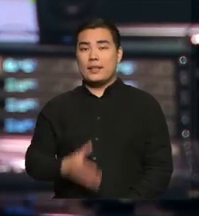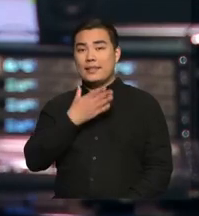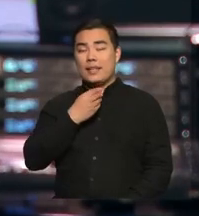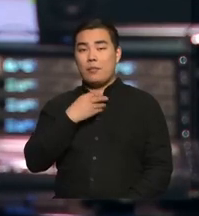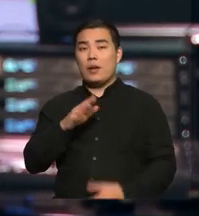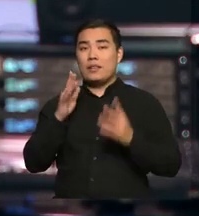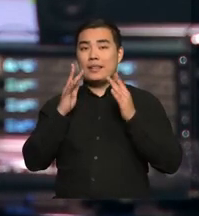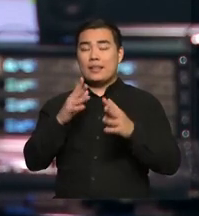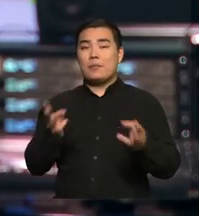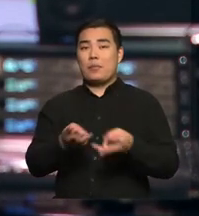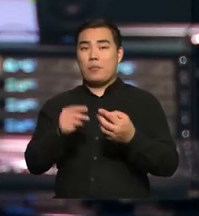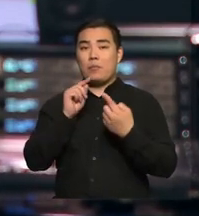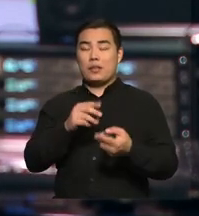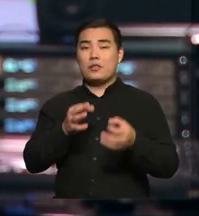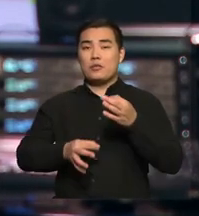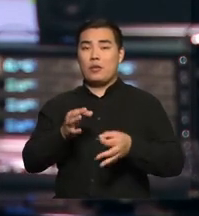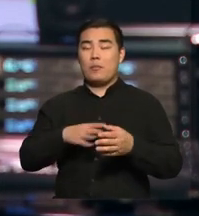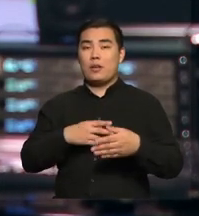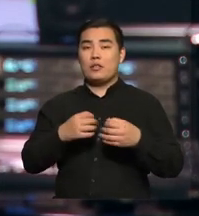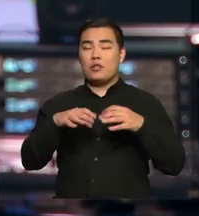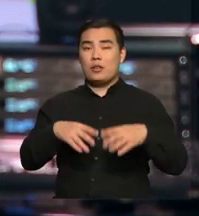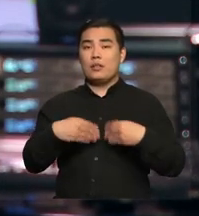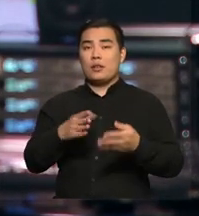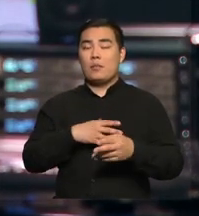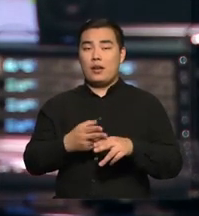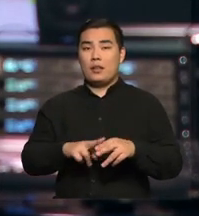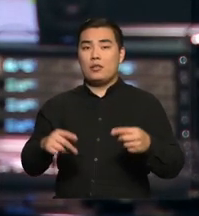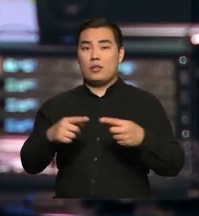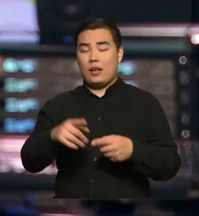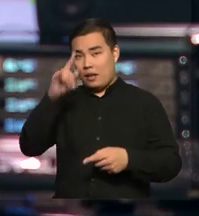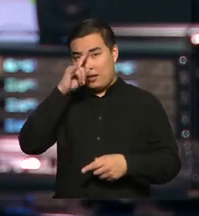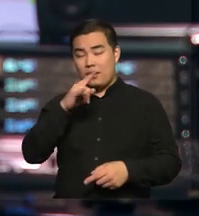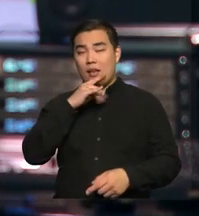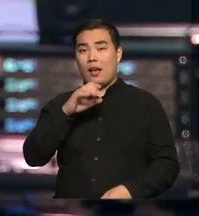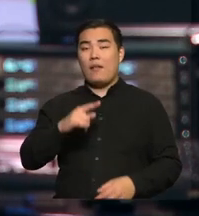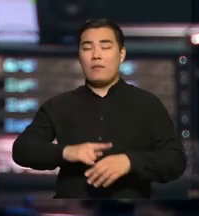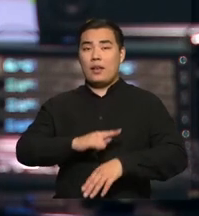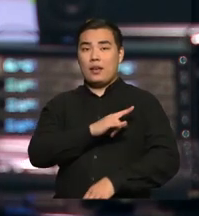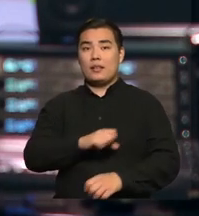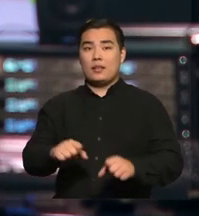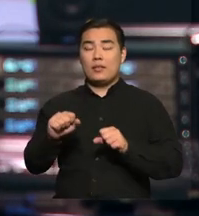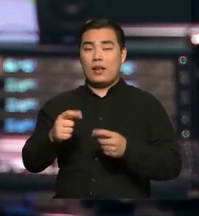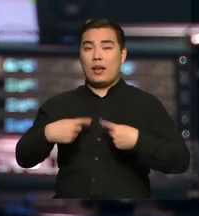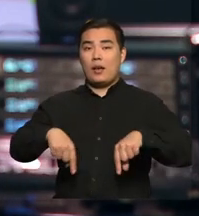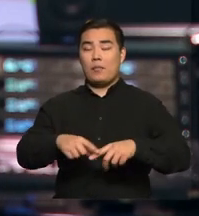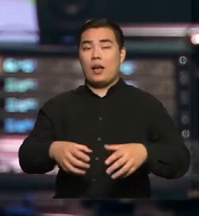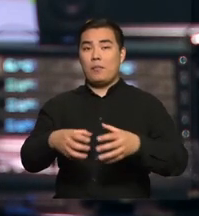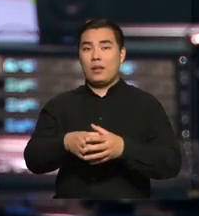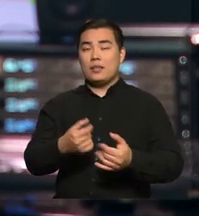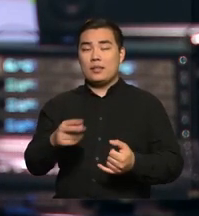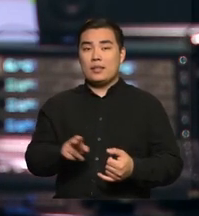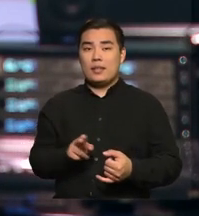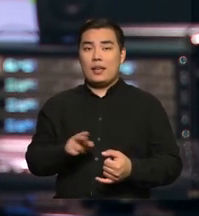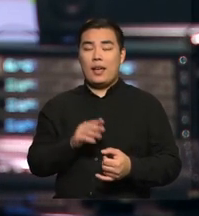Семей ормандағы өртке қатысты сот үкімі шықты. Оған сәйкес Қазавиаорманқорғау компаниясының бас директоры